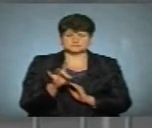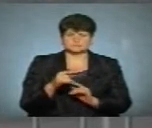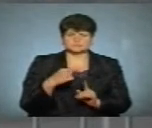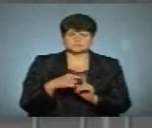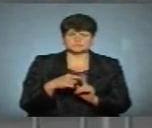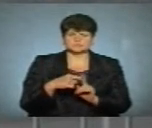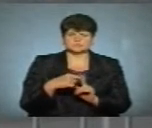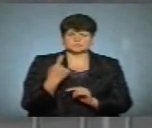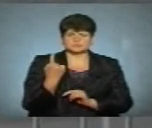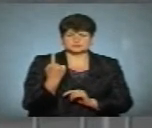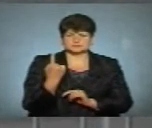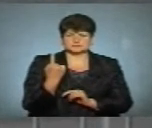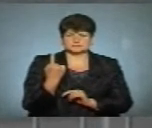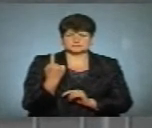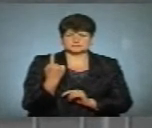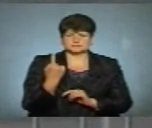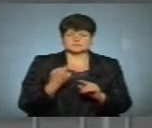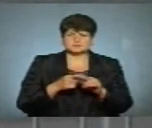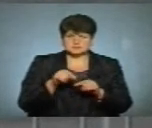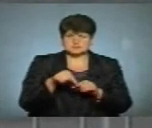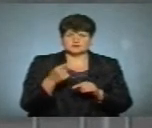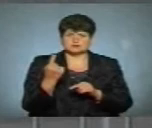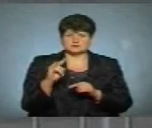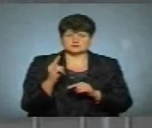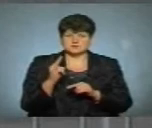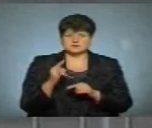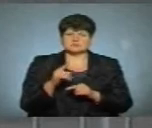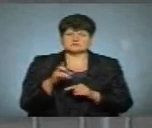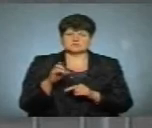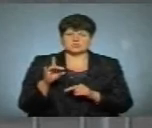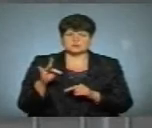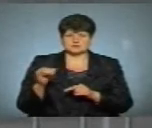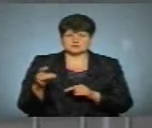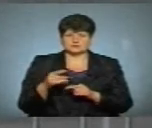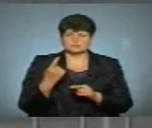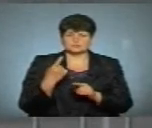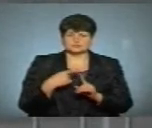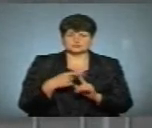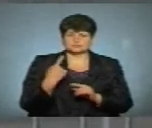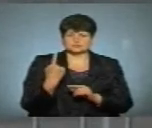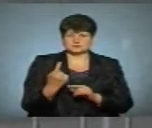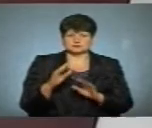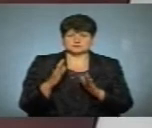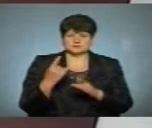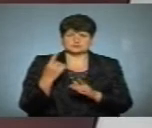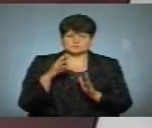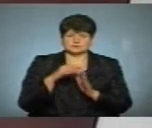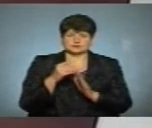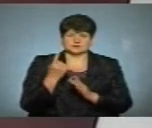плюс 1 випадок – це одна дитина. І Зборівський район – теж один випадок – одна дитина.